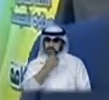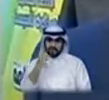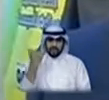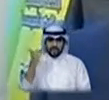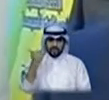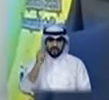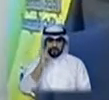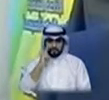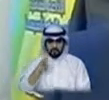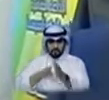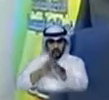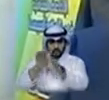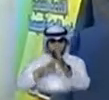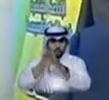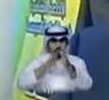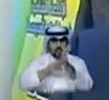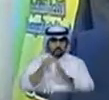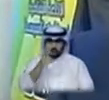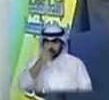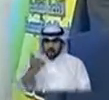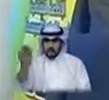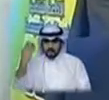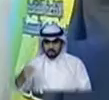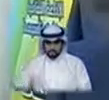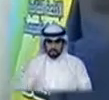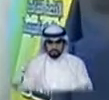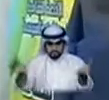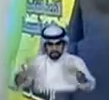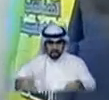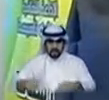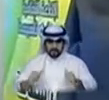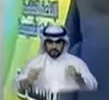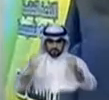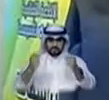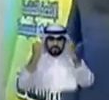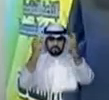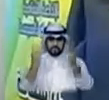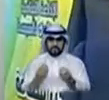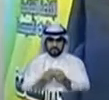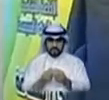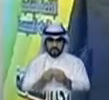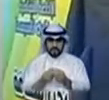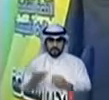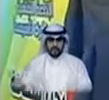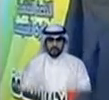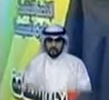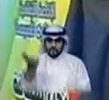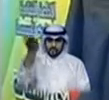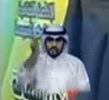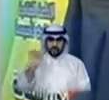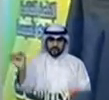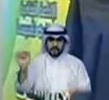هذا تفوق وهذا كذلك رقم قياسي يدل على نوع من العودة للصحوة الإعلامية